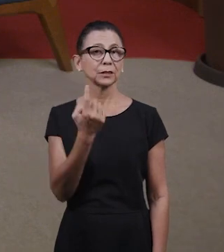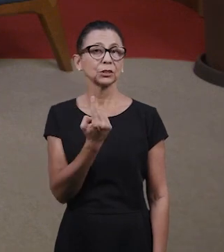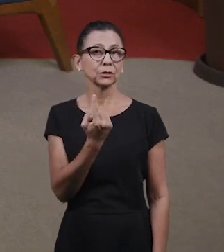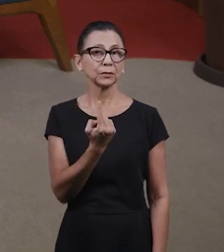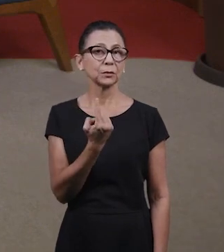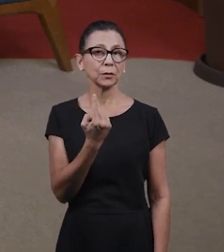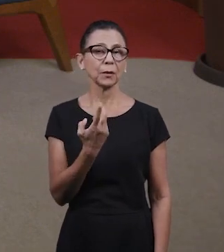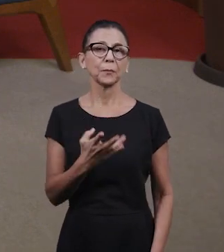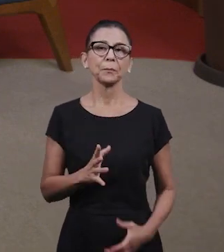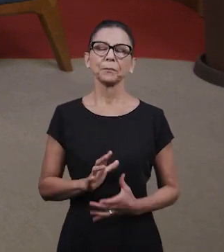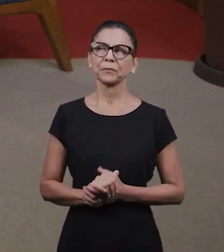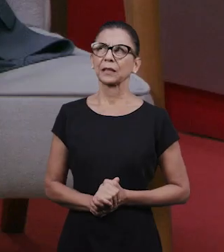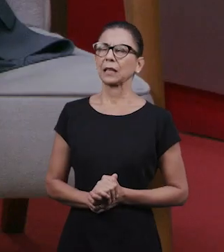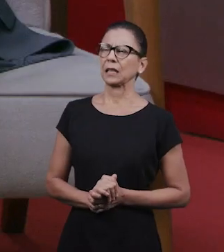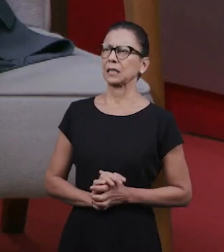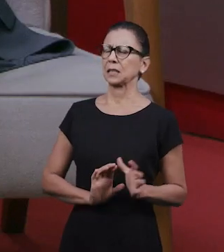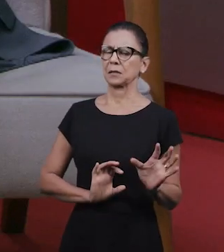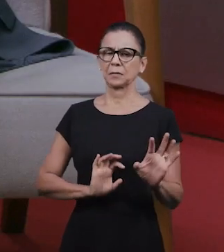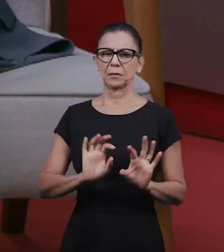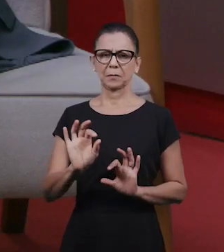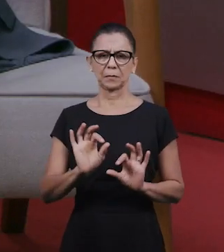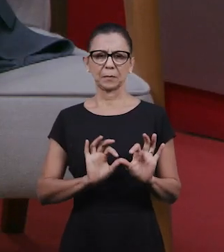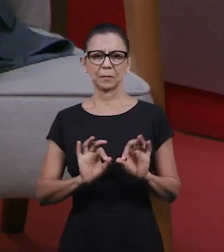que quand nous parlons de préparation, le moment,